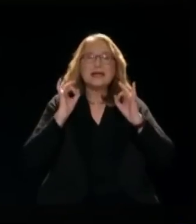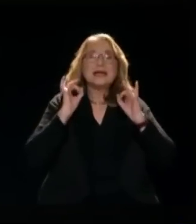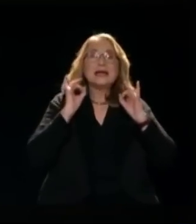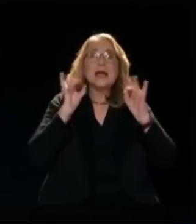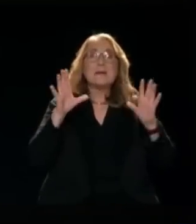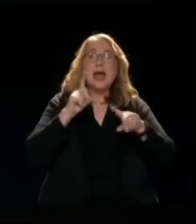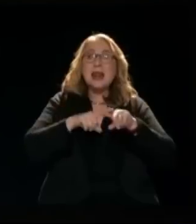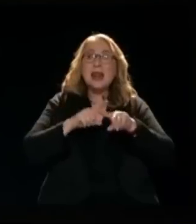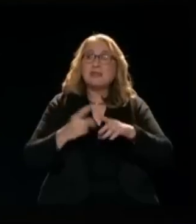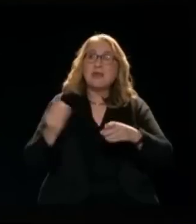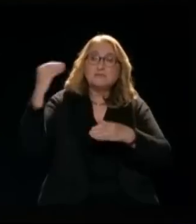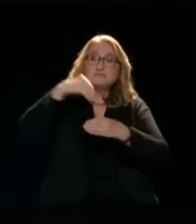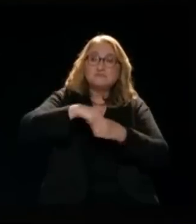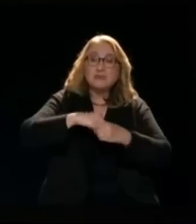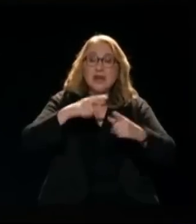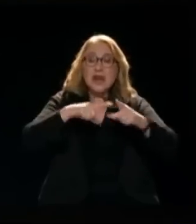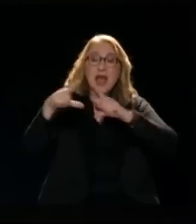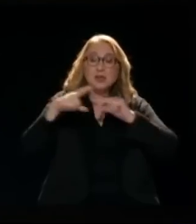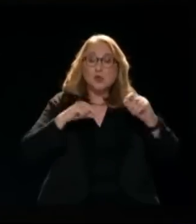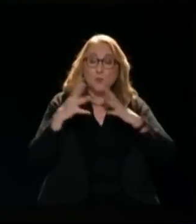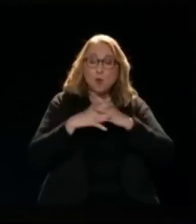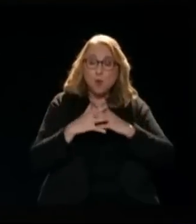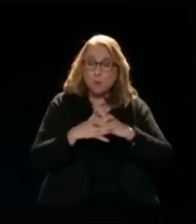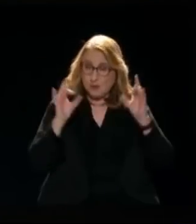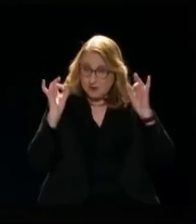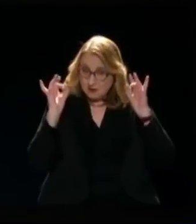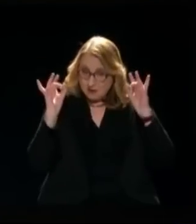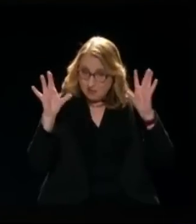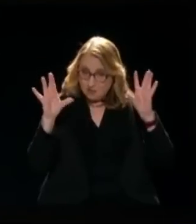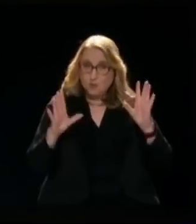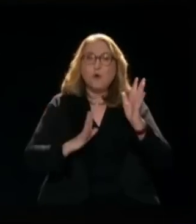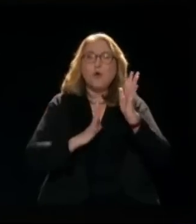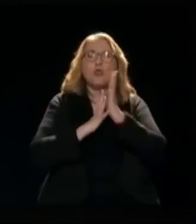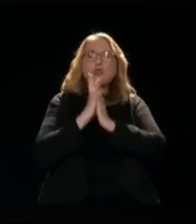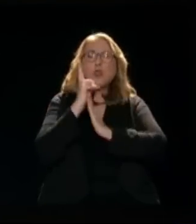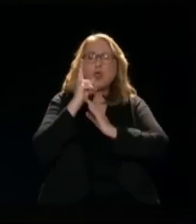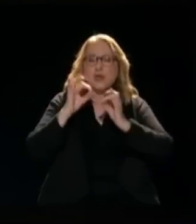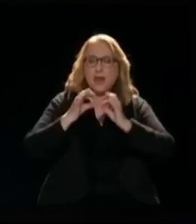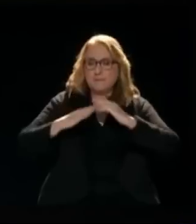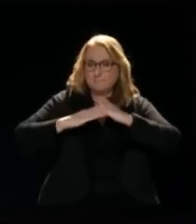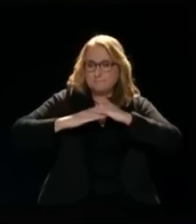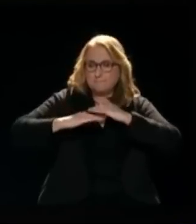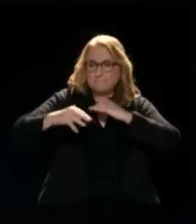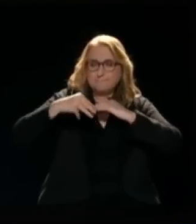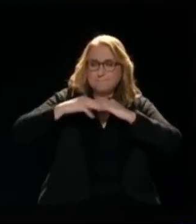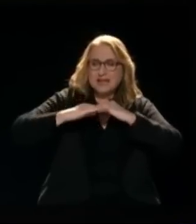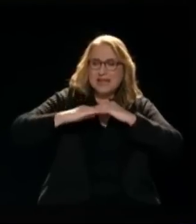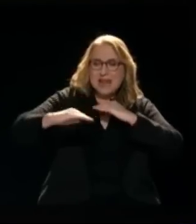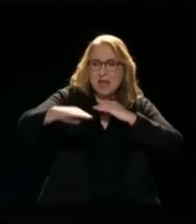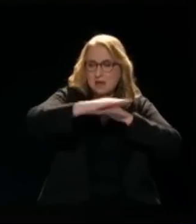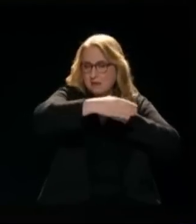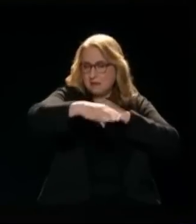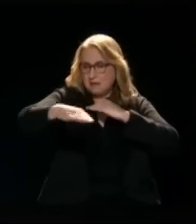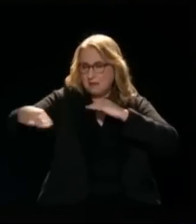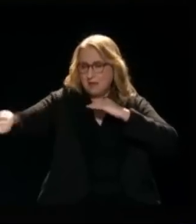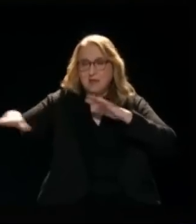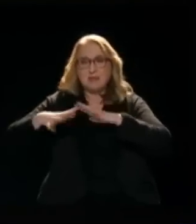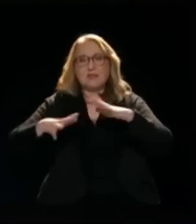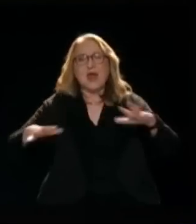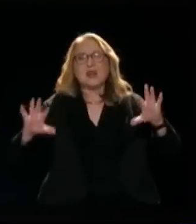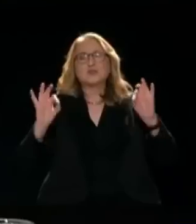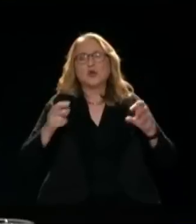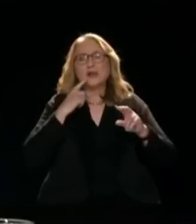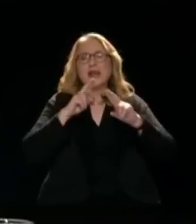χώρας σε ανατοϊκούς πολέμους. Ανακήρυξη 12 μιλίων χωρικής θάλασσας και θαλάσσιων ζωνών σύμφωνα με το δίκαιο της